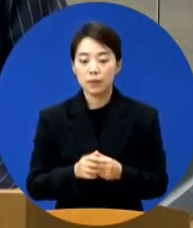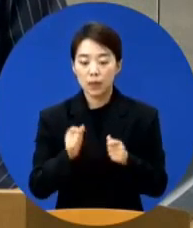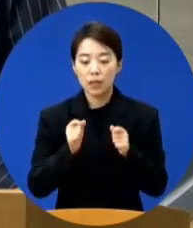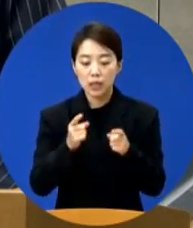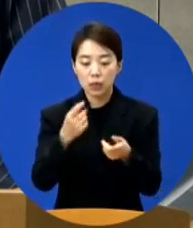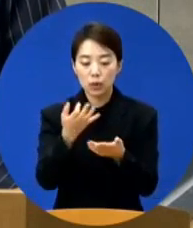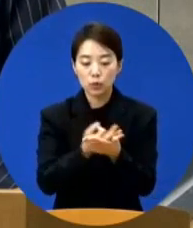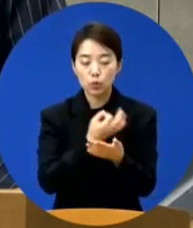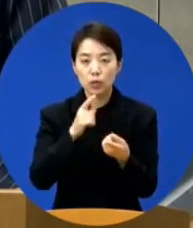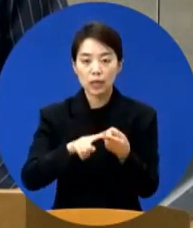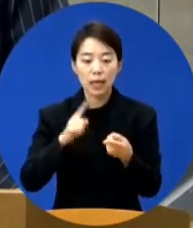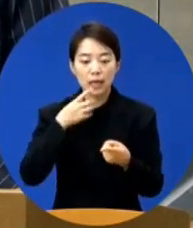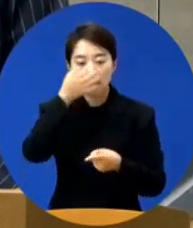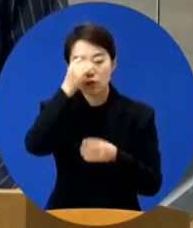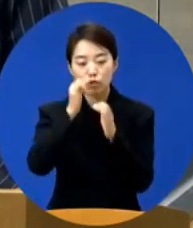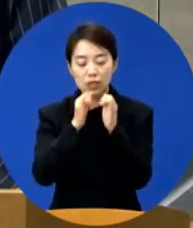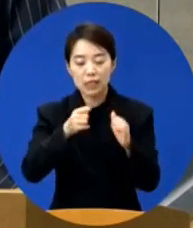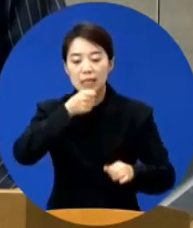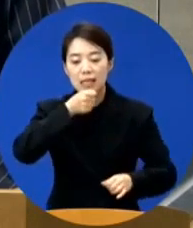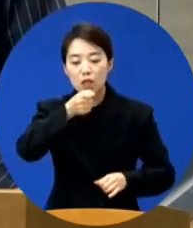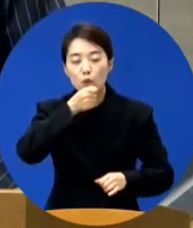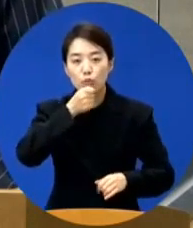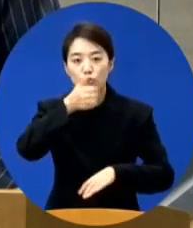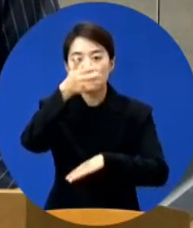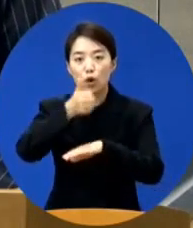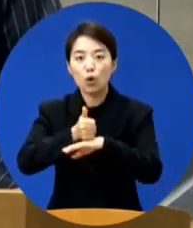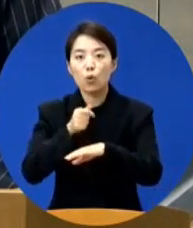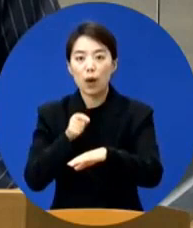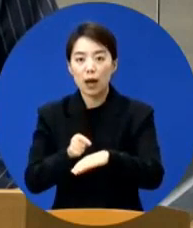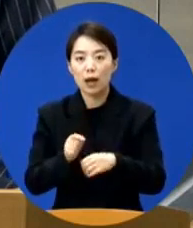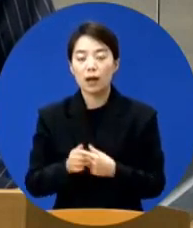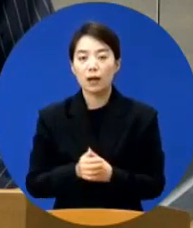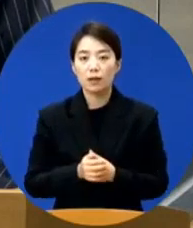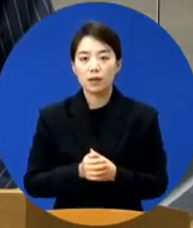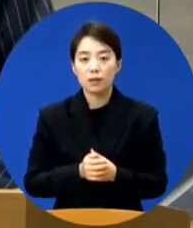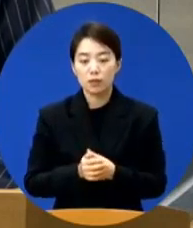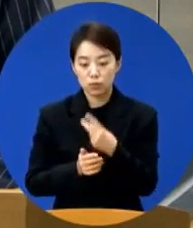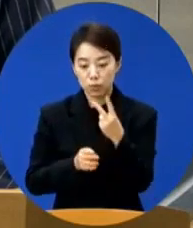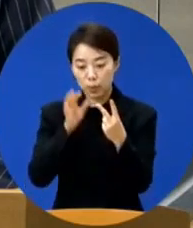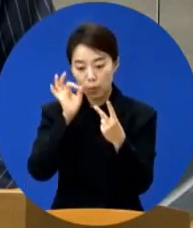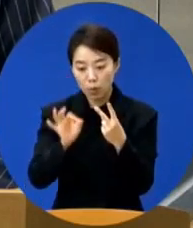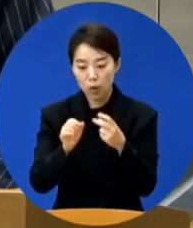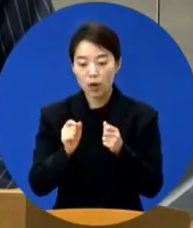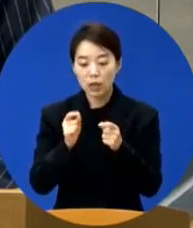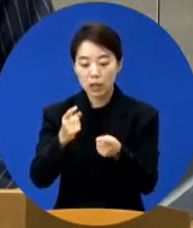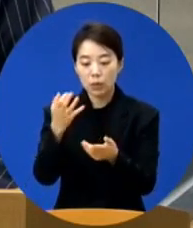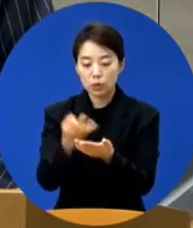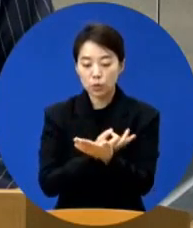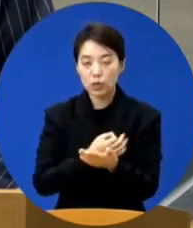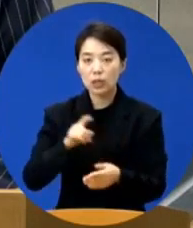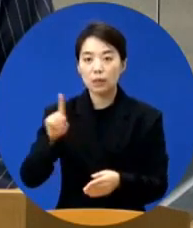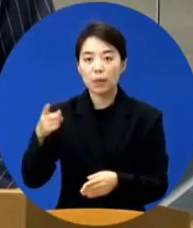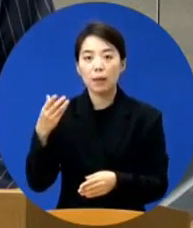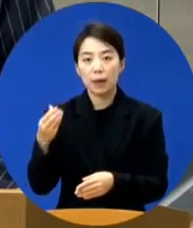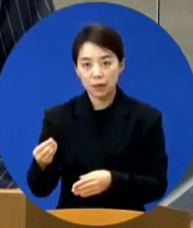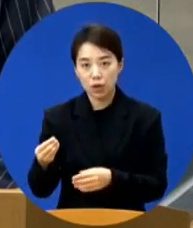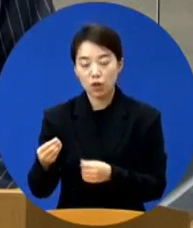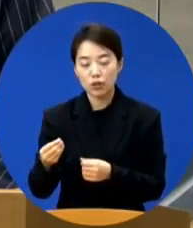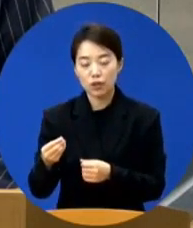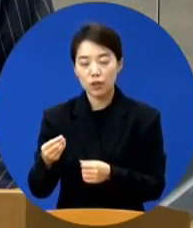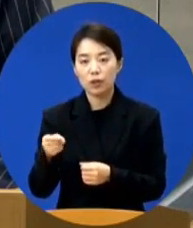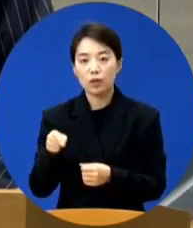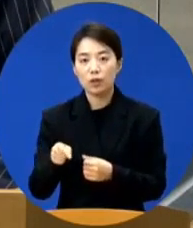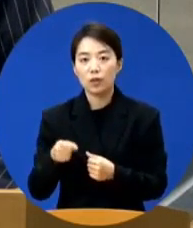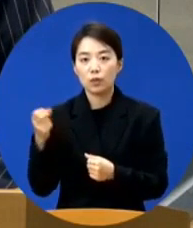기회소도 관련 예술인 인터뷰 결과거든요. 쟁점 2를 보게 되면 기회소득이 연 100만 원 지원 규모 적정성